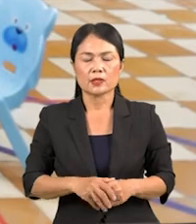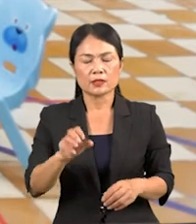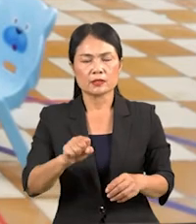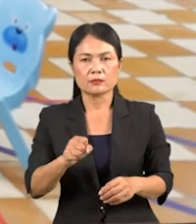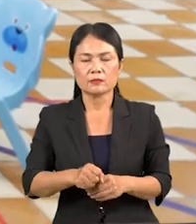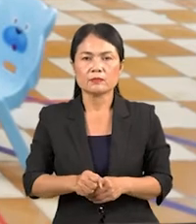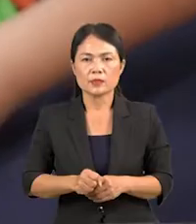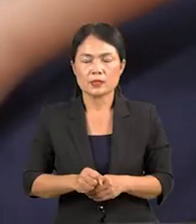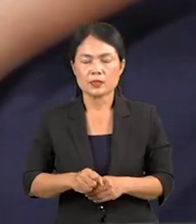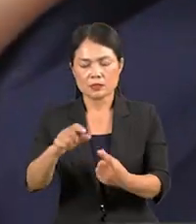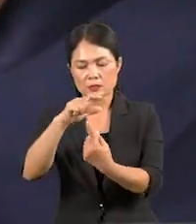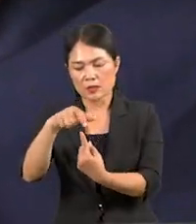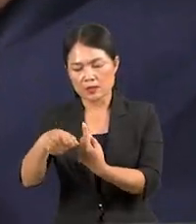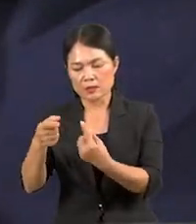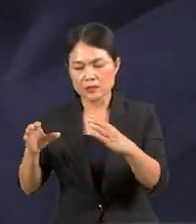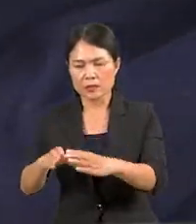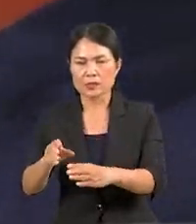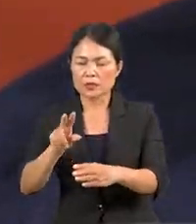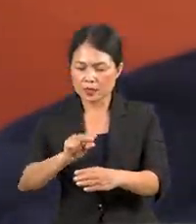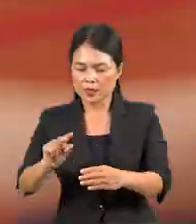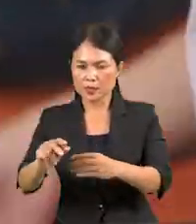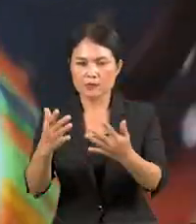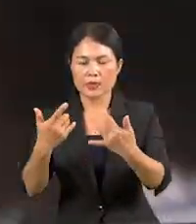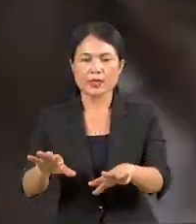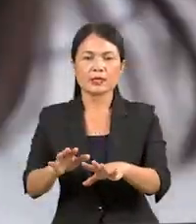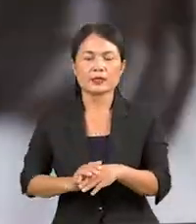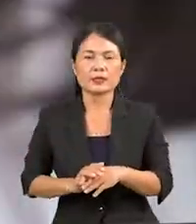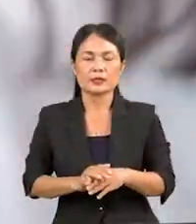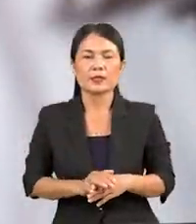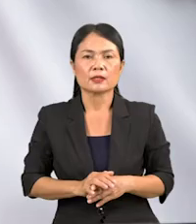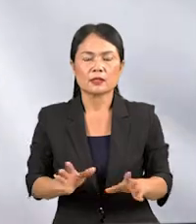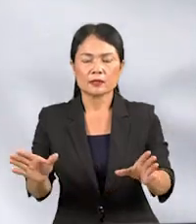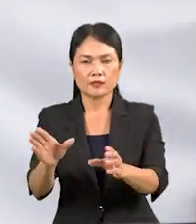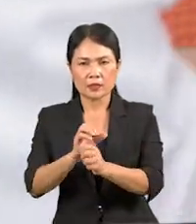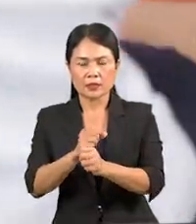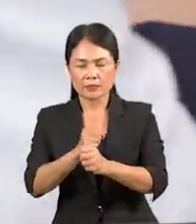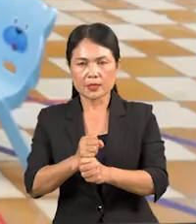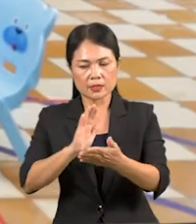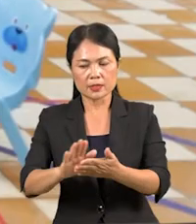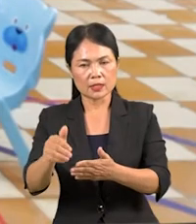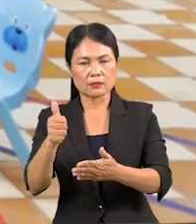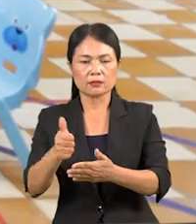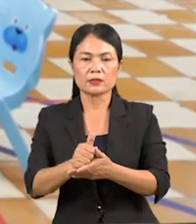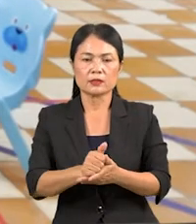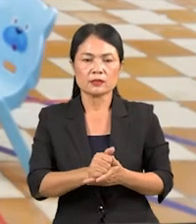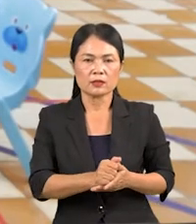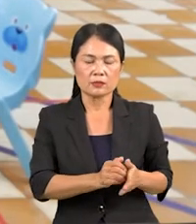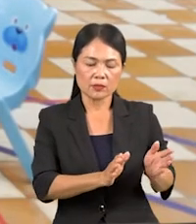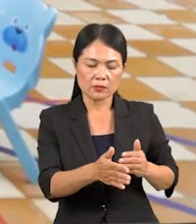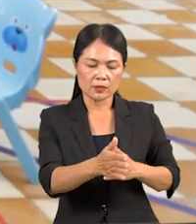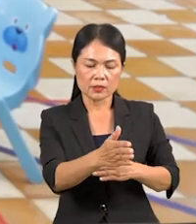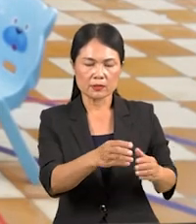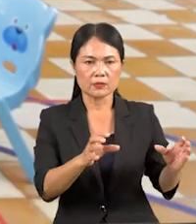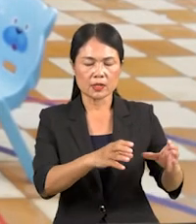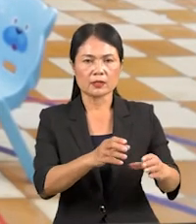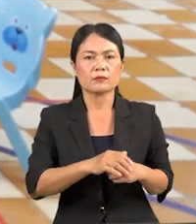កូនជែកគឺស្គៀបរួចហើយណាកូនណាបានស្អាតហើយបានល្អទៀតមើលក្រុមកូនត្រី